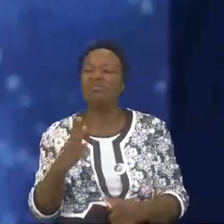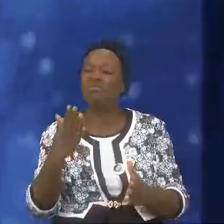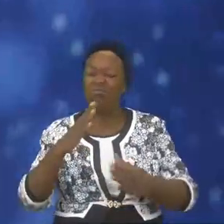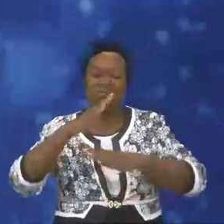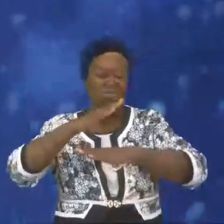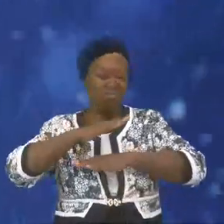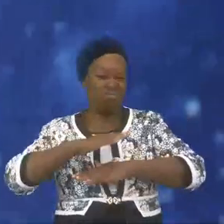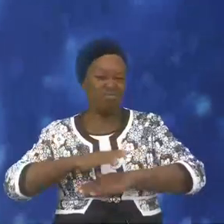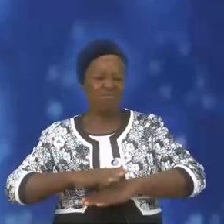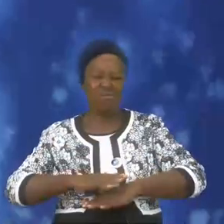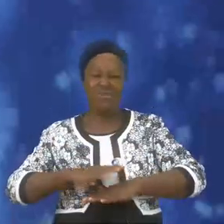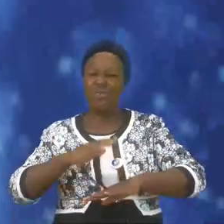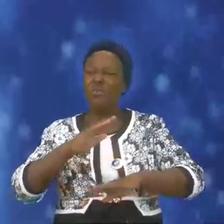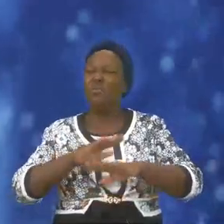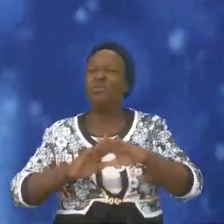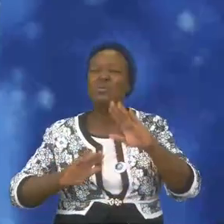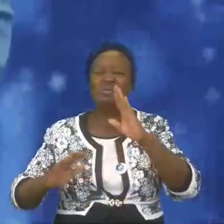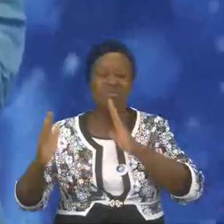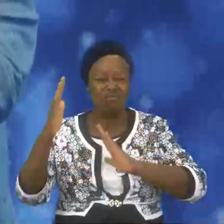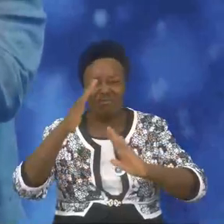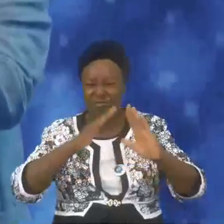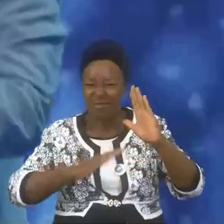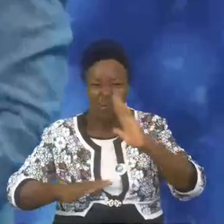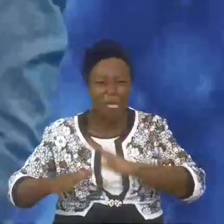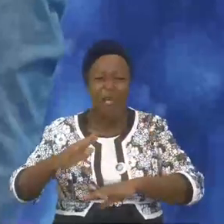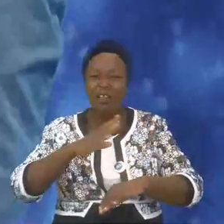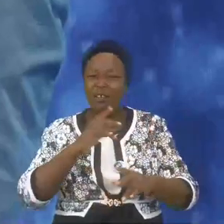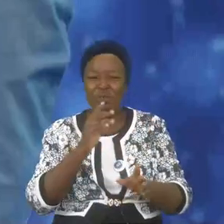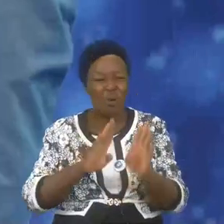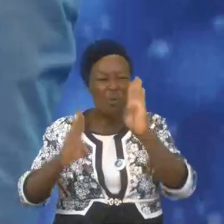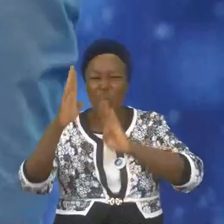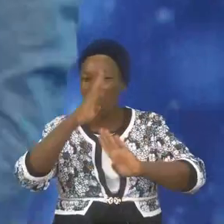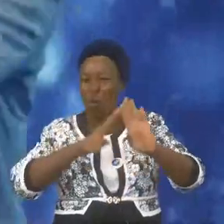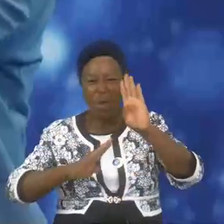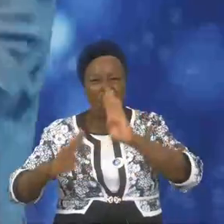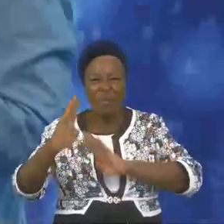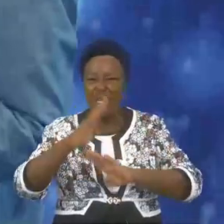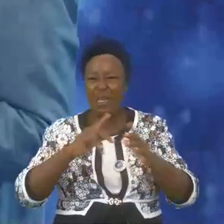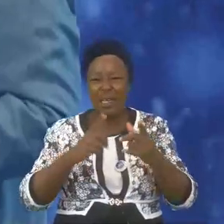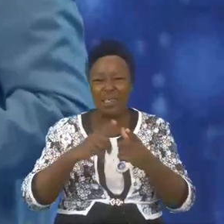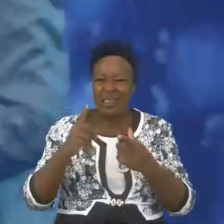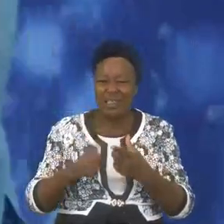repose ton esprit. Enlève tes craintes. Et toute la frayeur. Enlève-les.